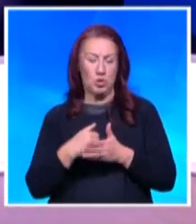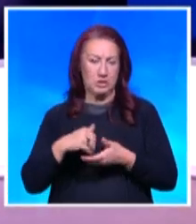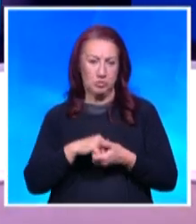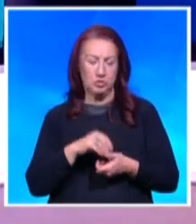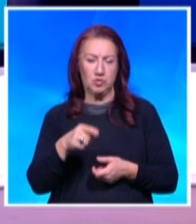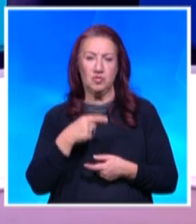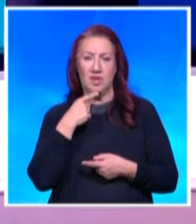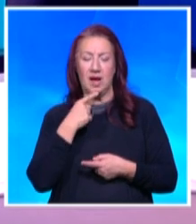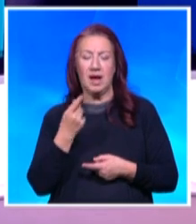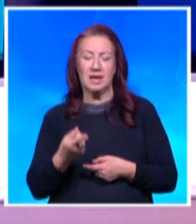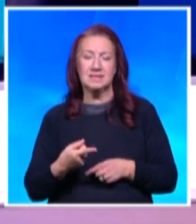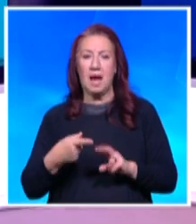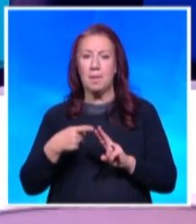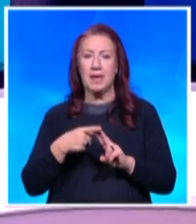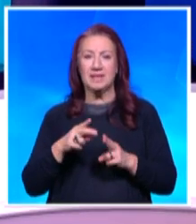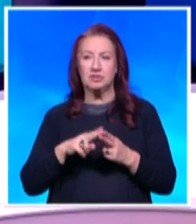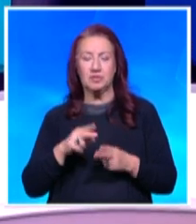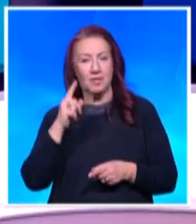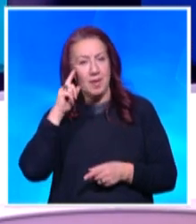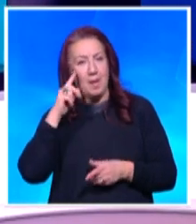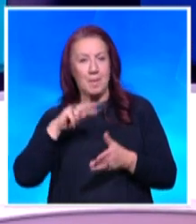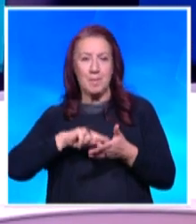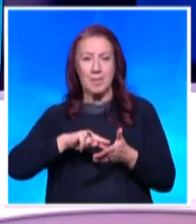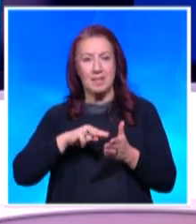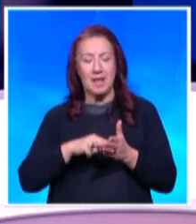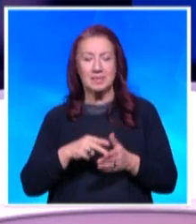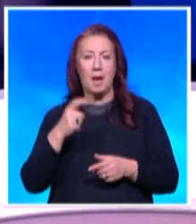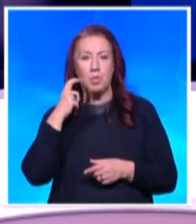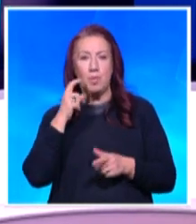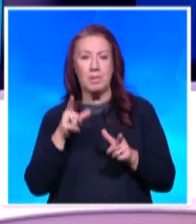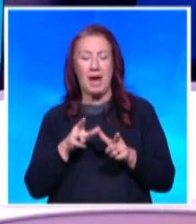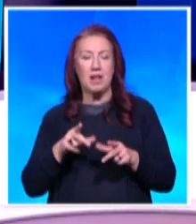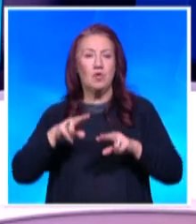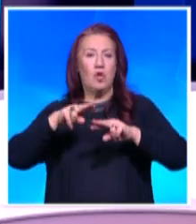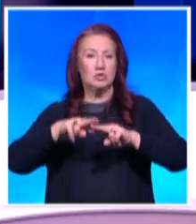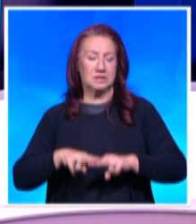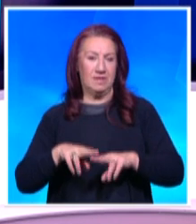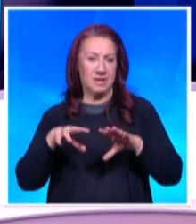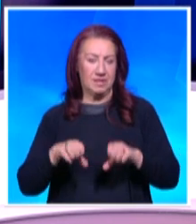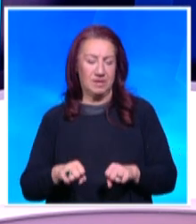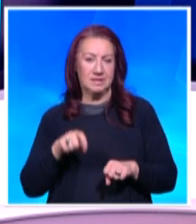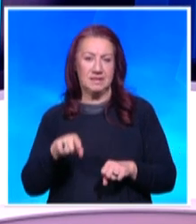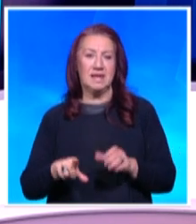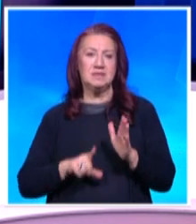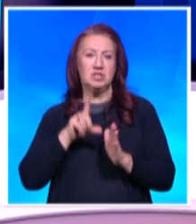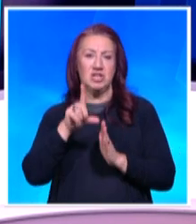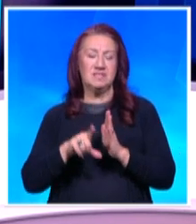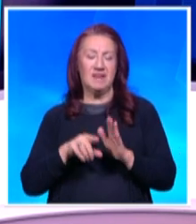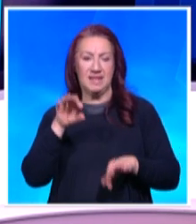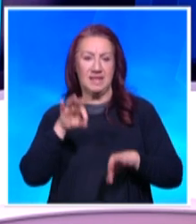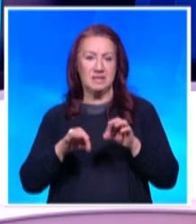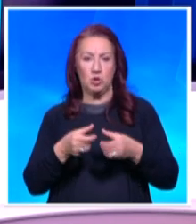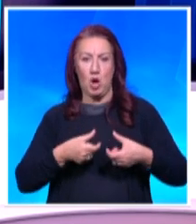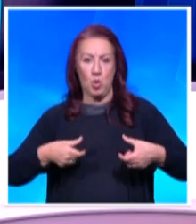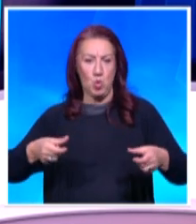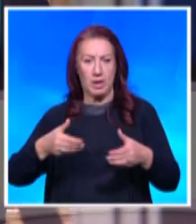който съзря план, подалият оставка Борислав Михайлов да остане на власт. Днес изпълкомът свика извънреден изборен конгрес на 15